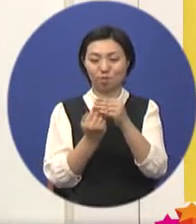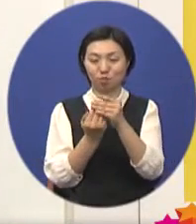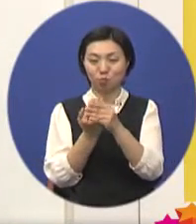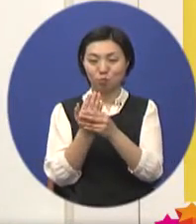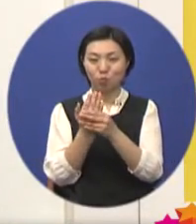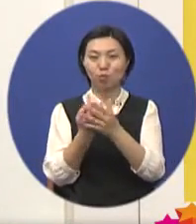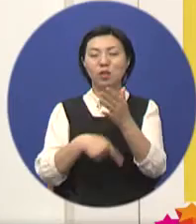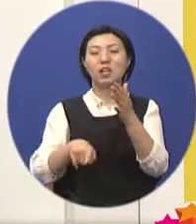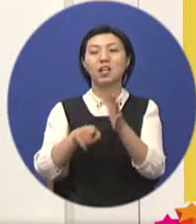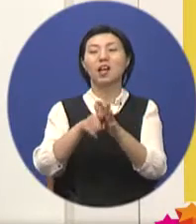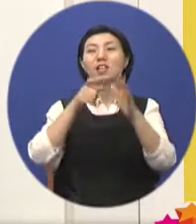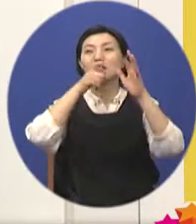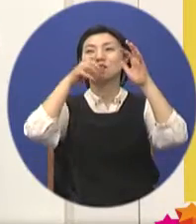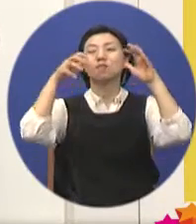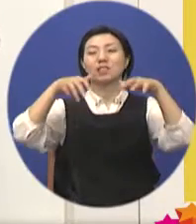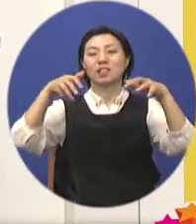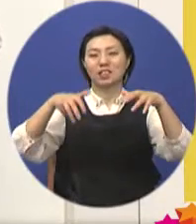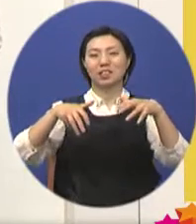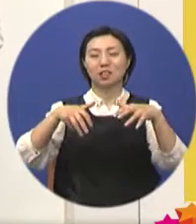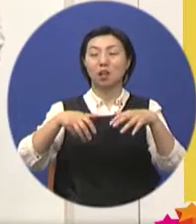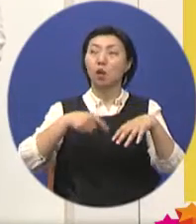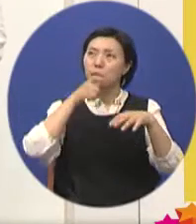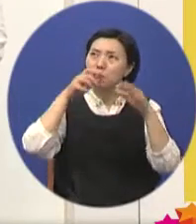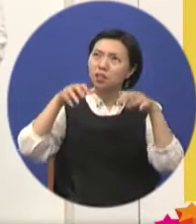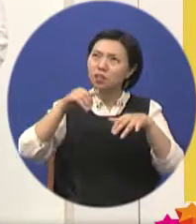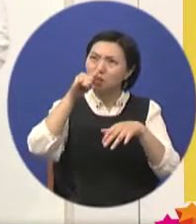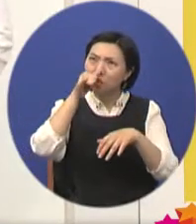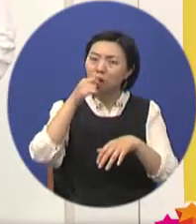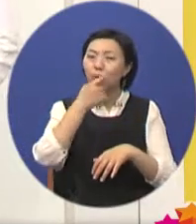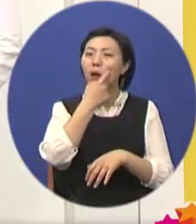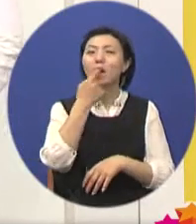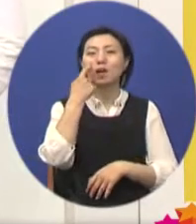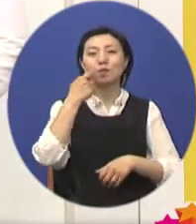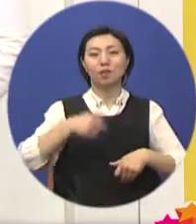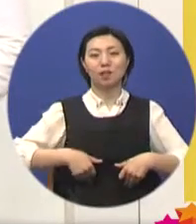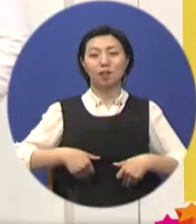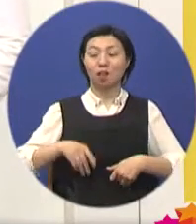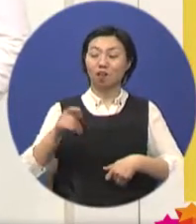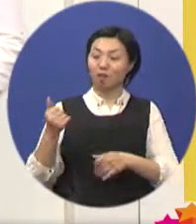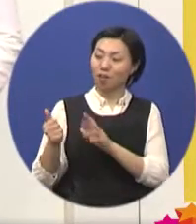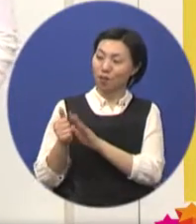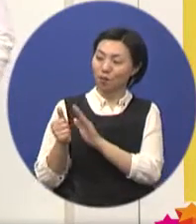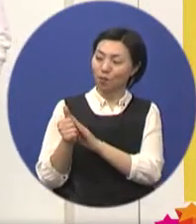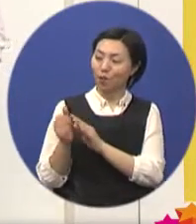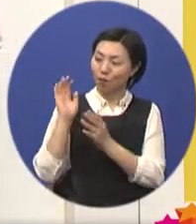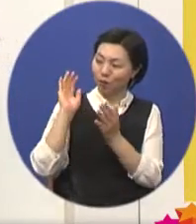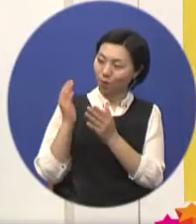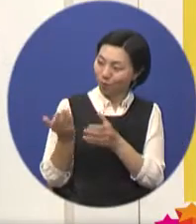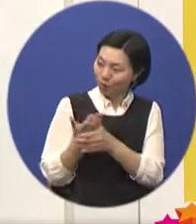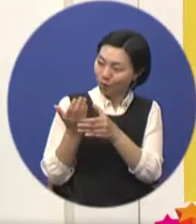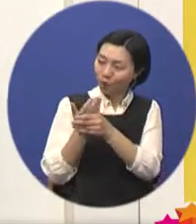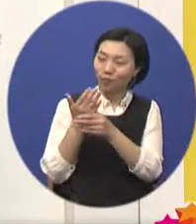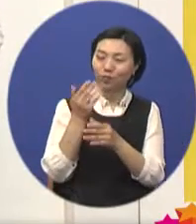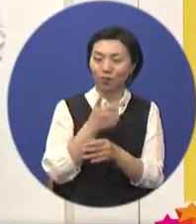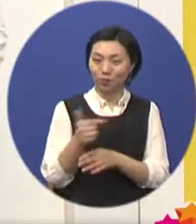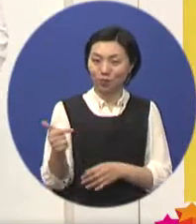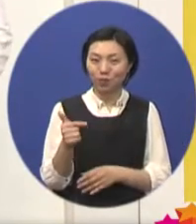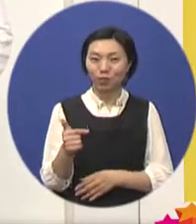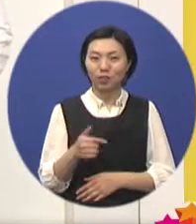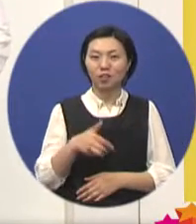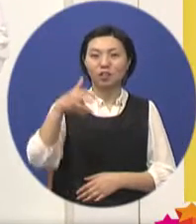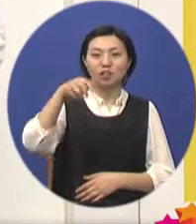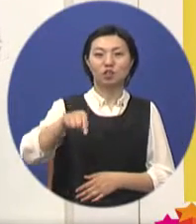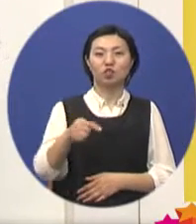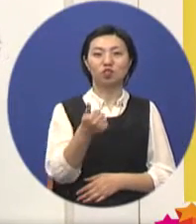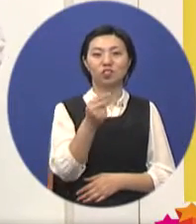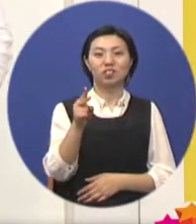그날 비 오는지 보겠습니다. 네. 이야, 서정호 씨 요즘 날로 발전하십니다. 제가 박사 박사 서박사입니다. 네. 춘향아가 안